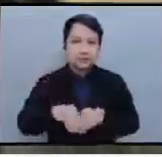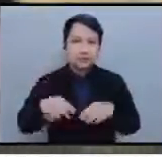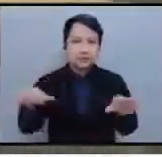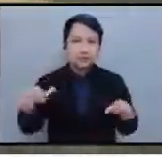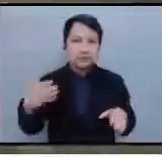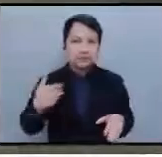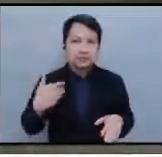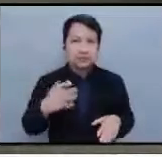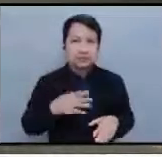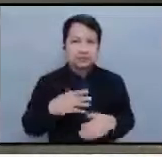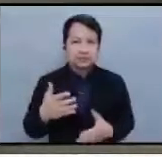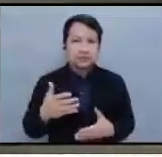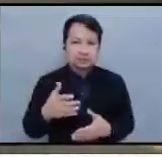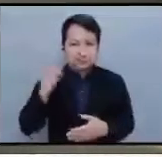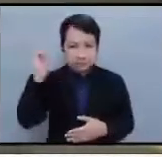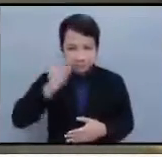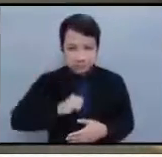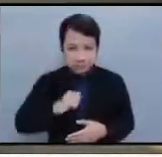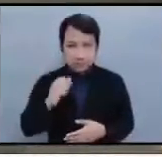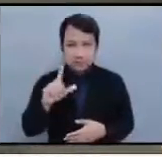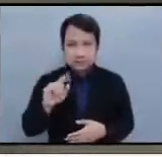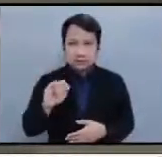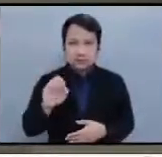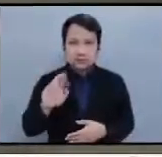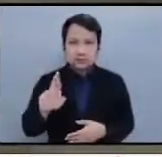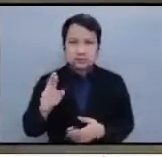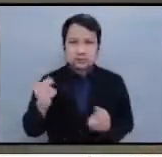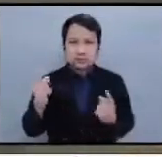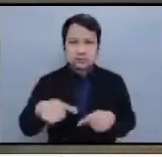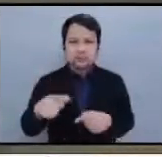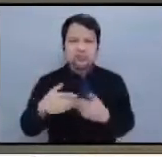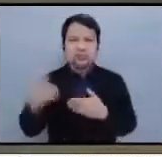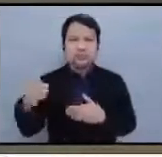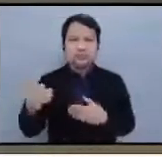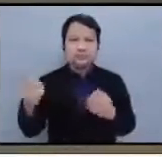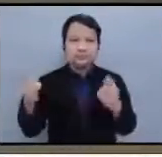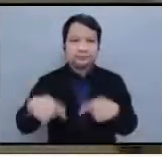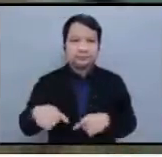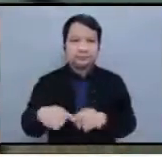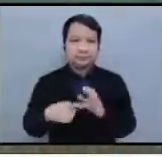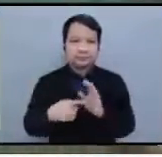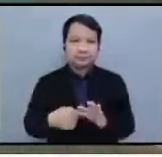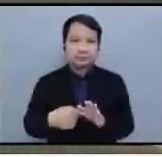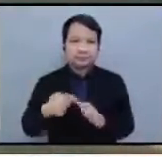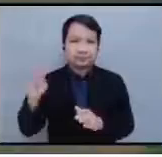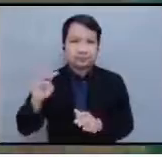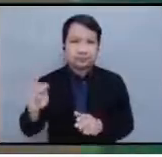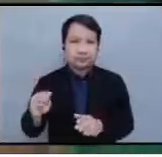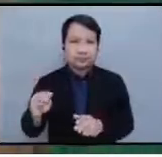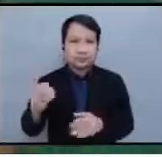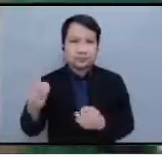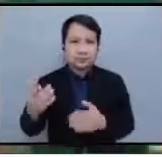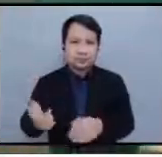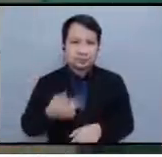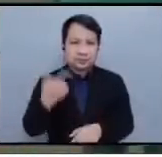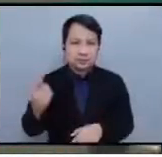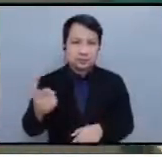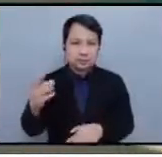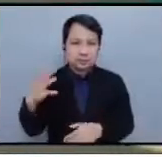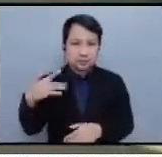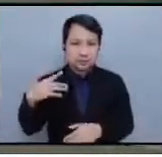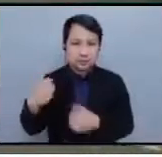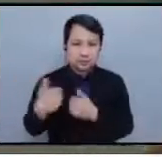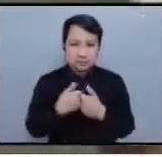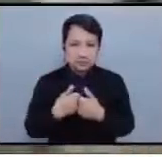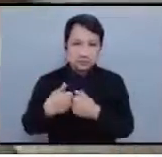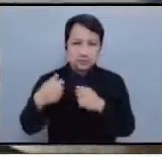nga ng paumanhin ng LTFRB sa naging pangyayari noong Lunes na talagang napakarami pasahero ang talaga nagbabalyahan sa